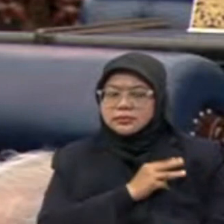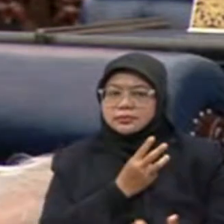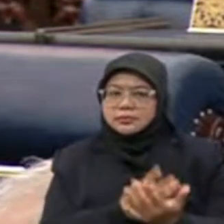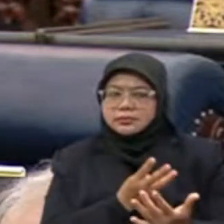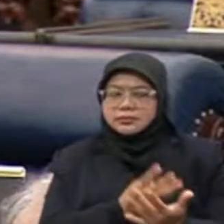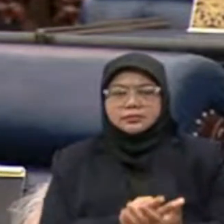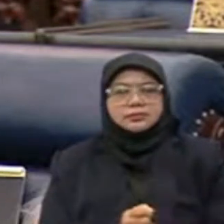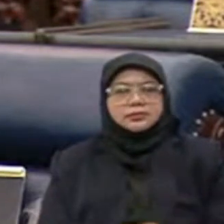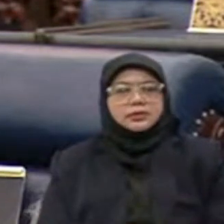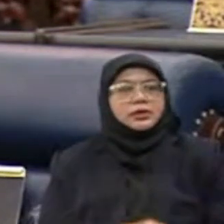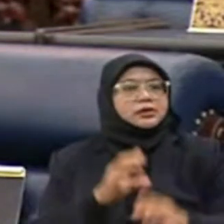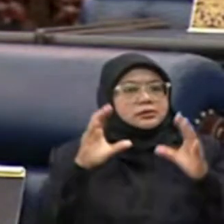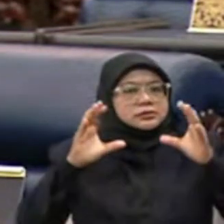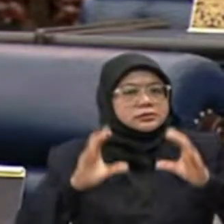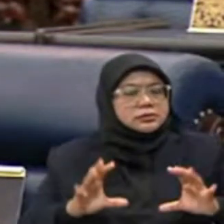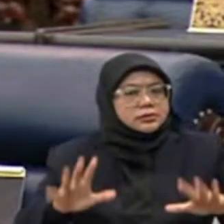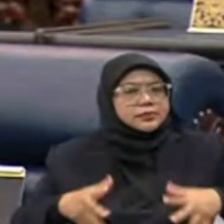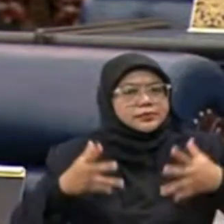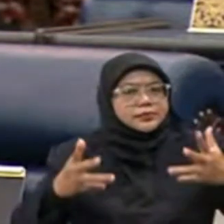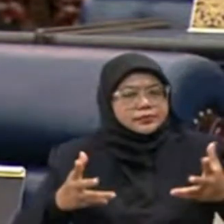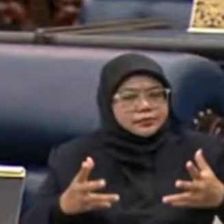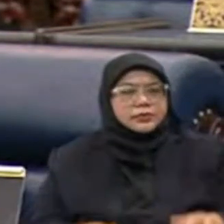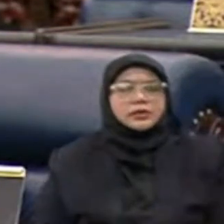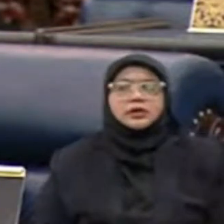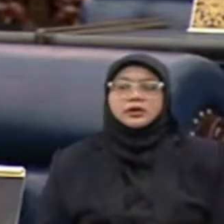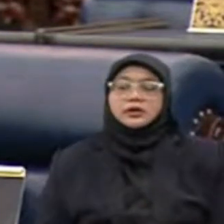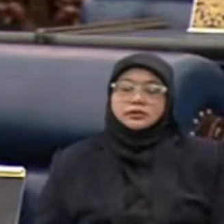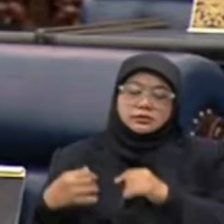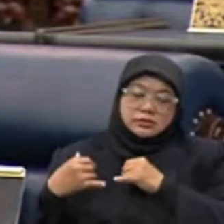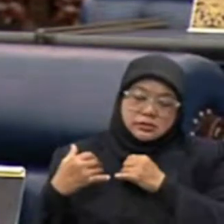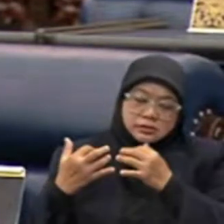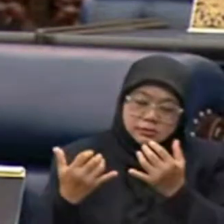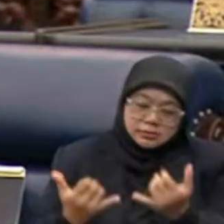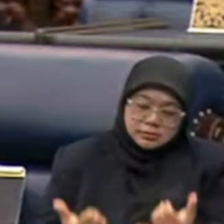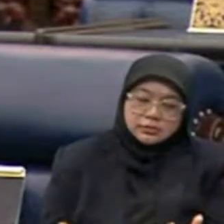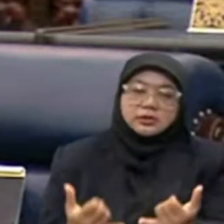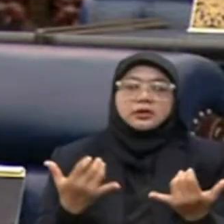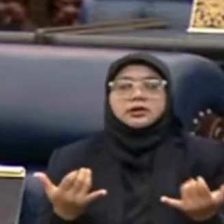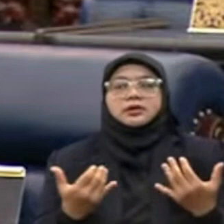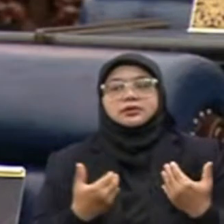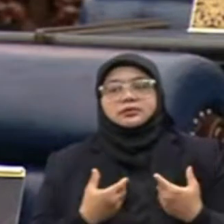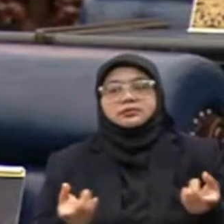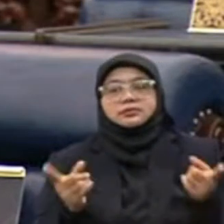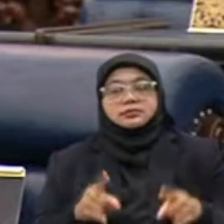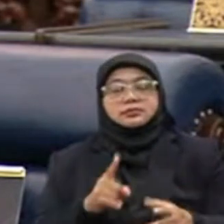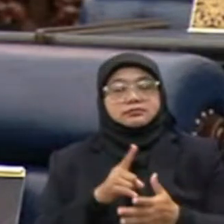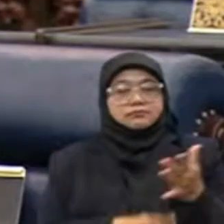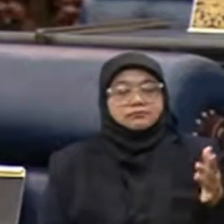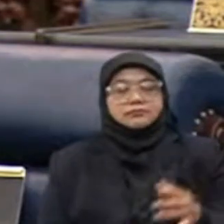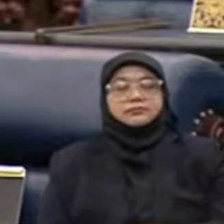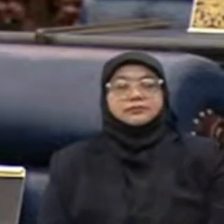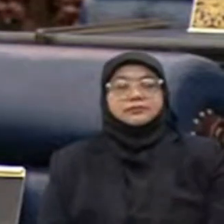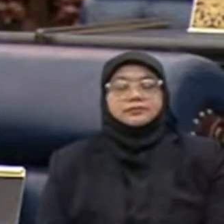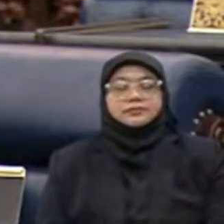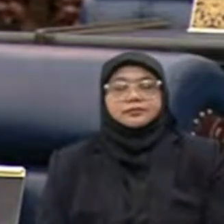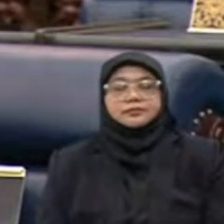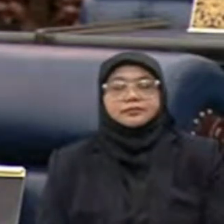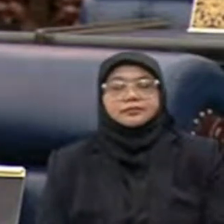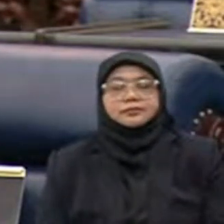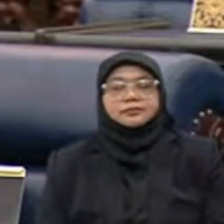adalah Apakah kaidahnya yang selama kita hari ini mutakhir ini mengalami apa yang disilahkan sebagai